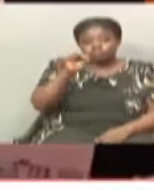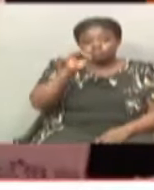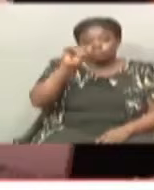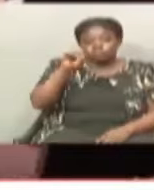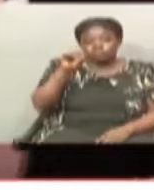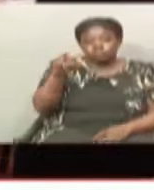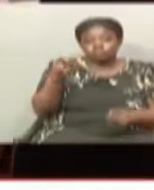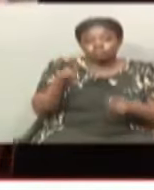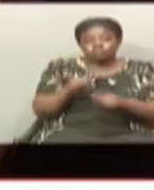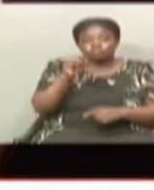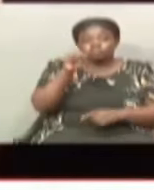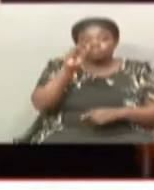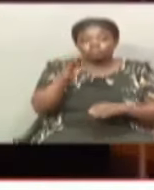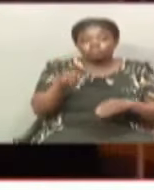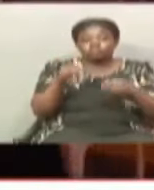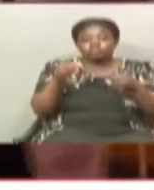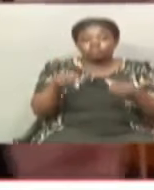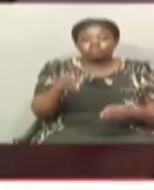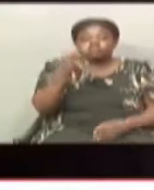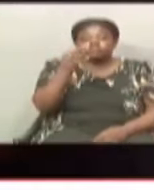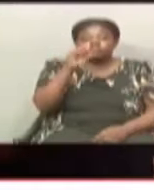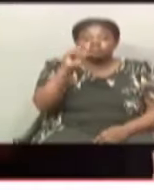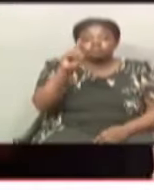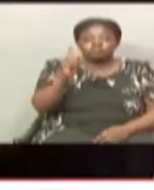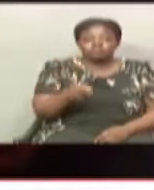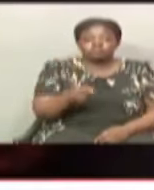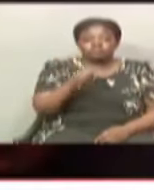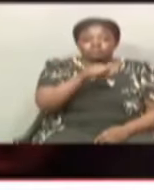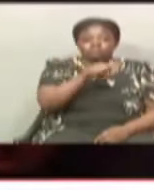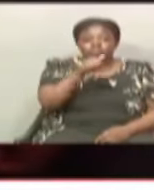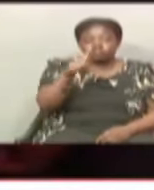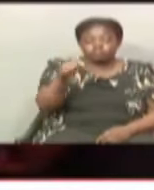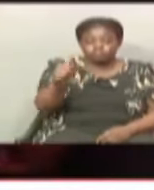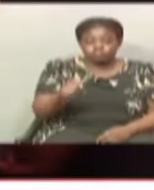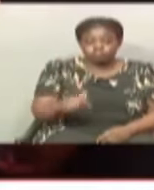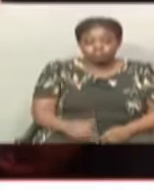ne Kasobola Timothy owererwa kyekira 300